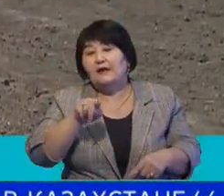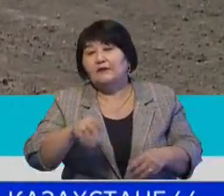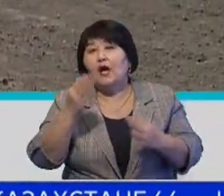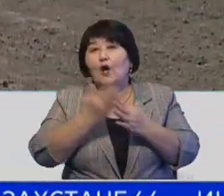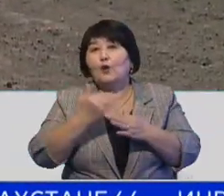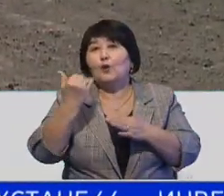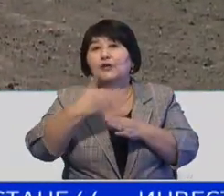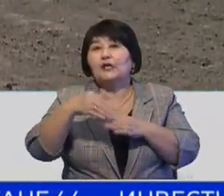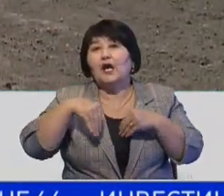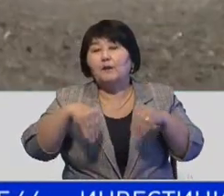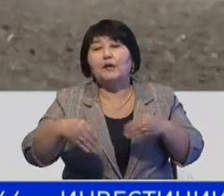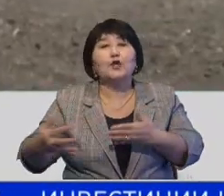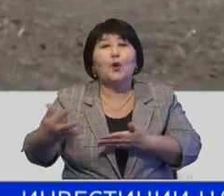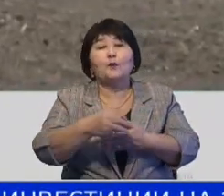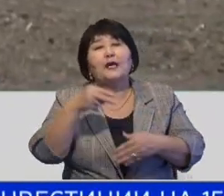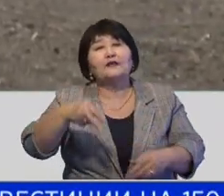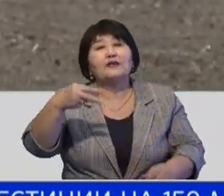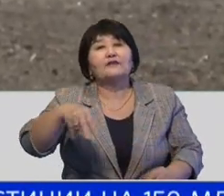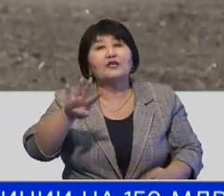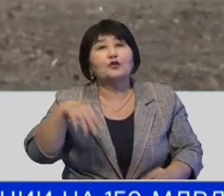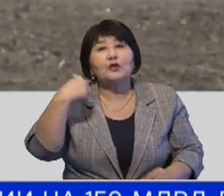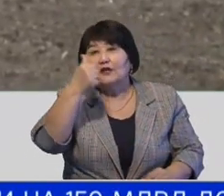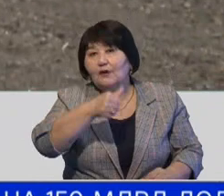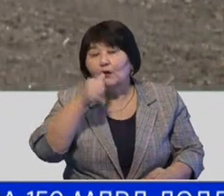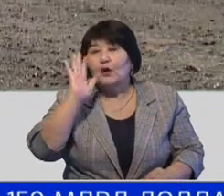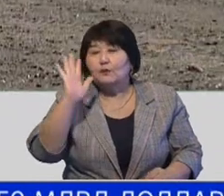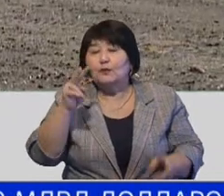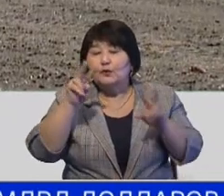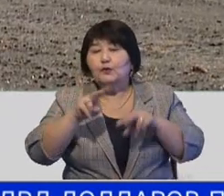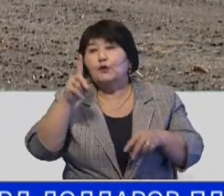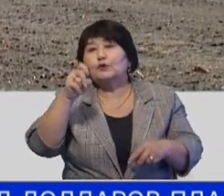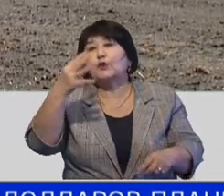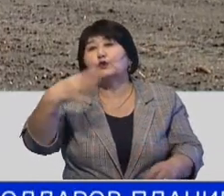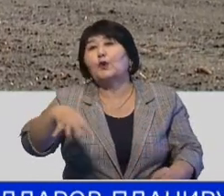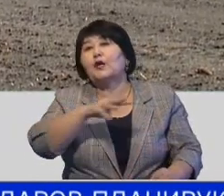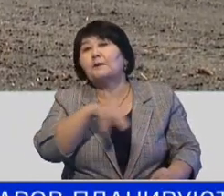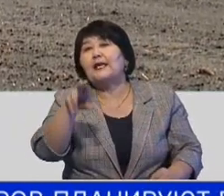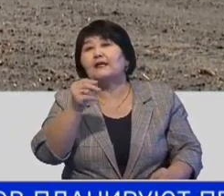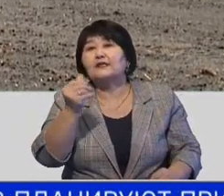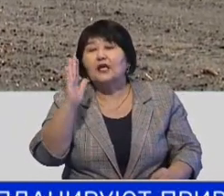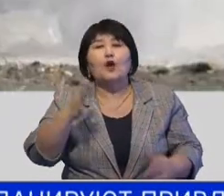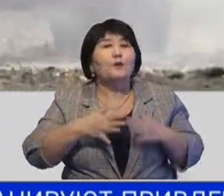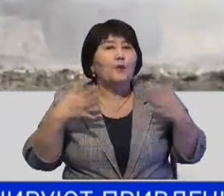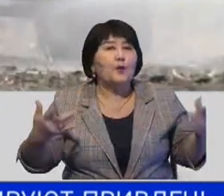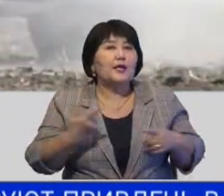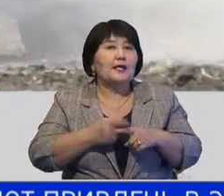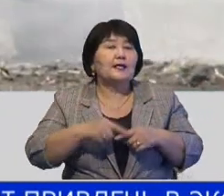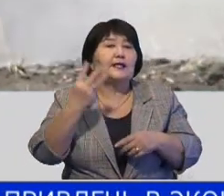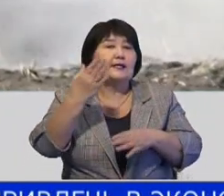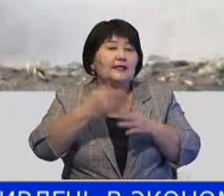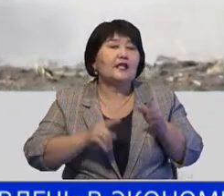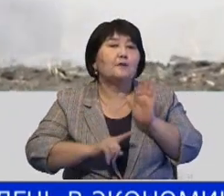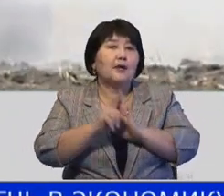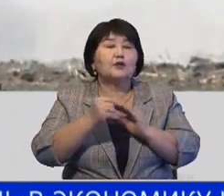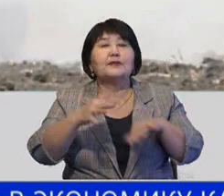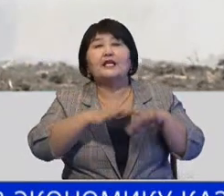льготное кредитование посевной и уборочной 2024 года предусмотрено 140 миллиардов тенге. Более трети из них уже